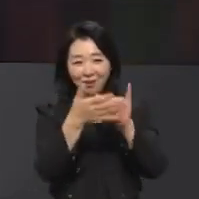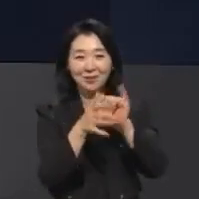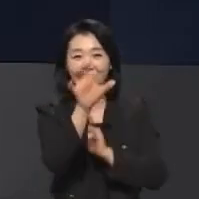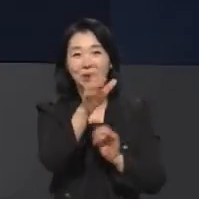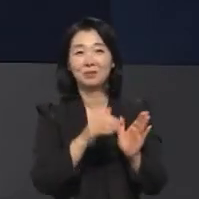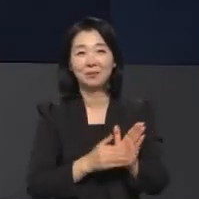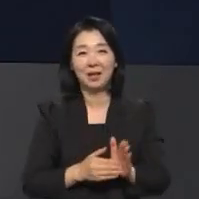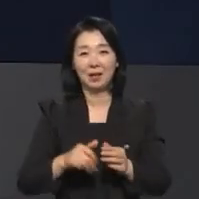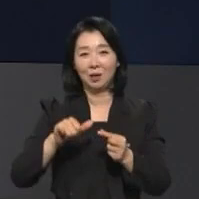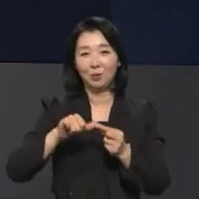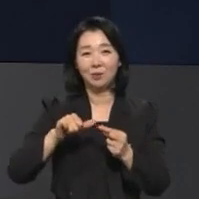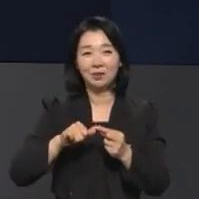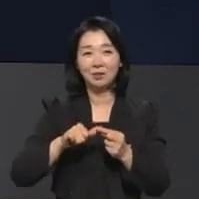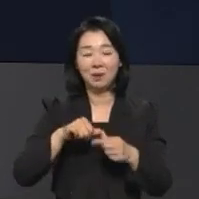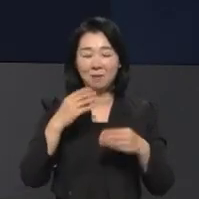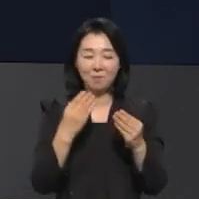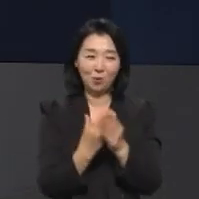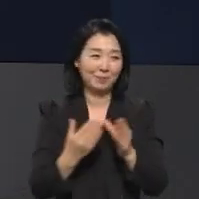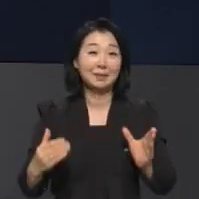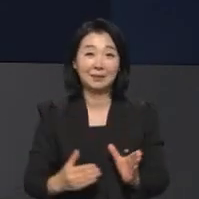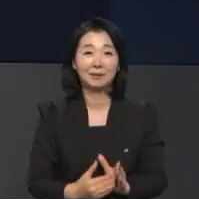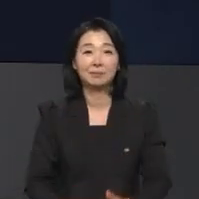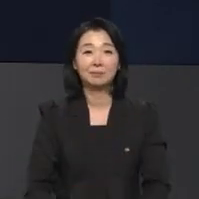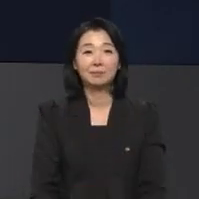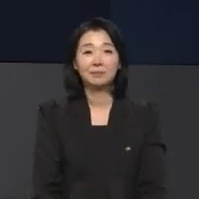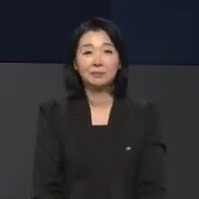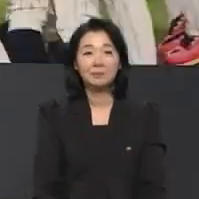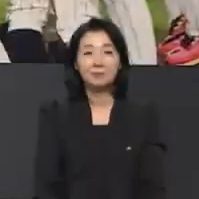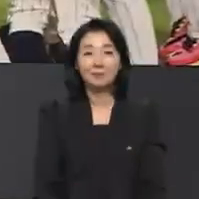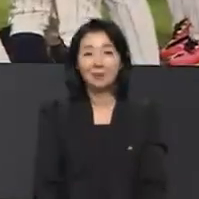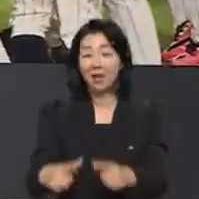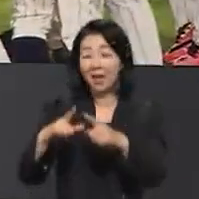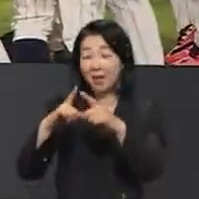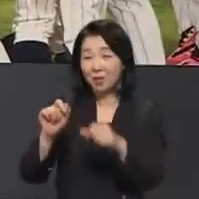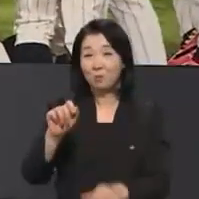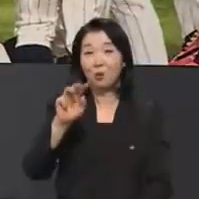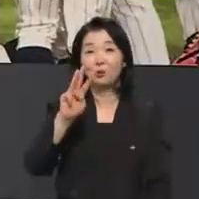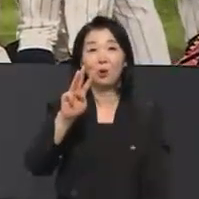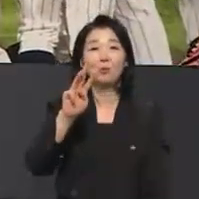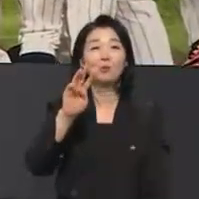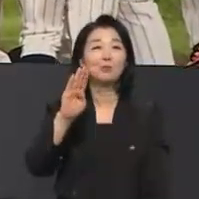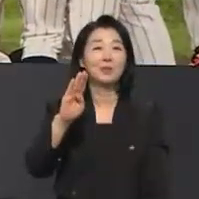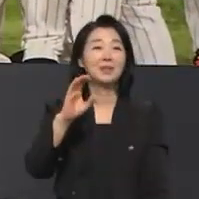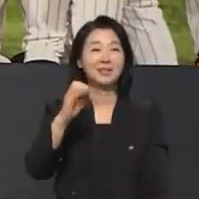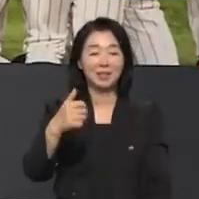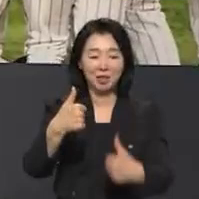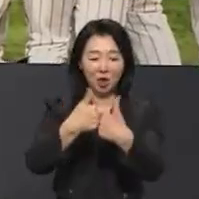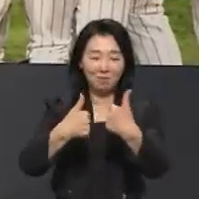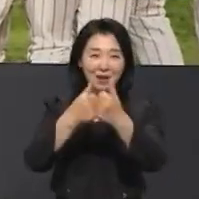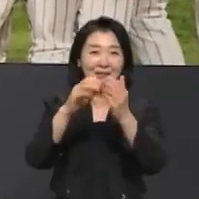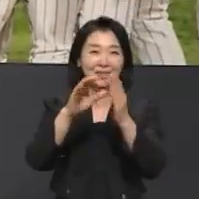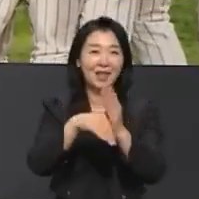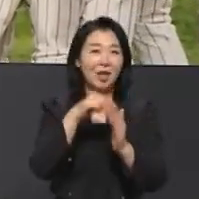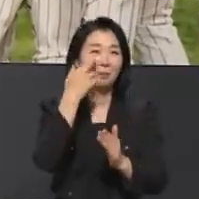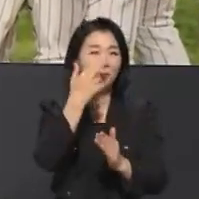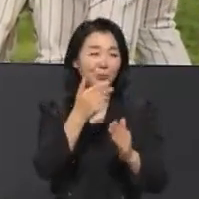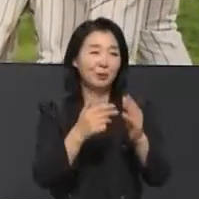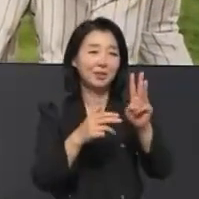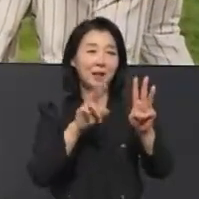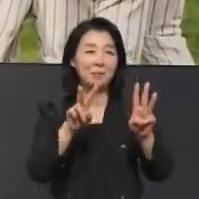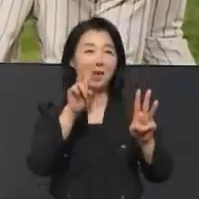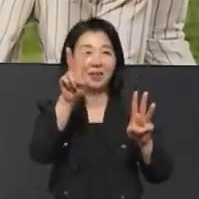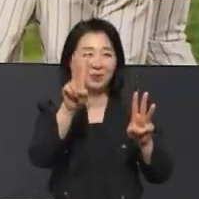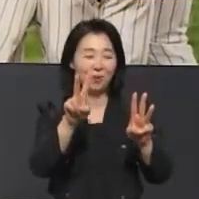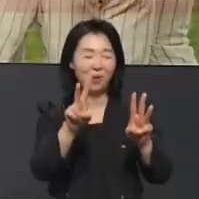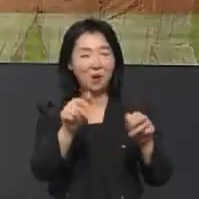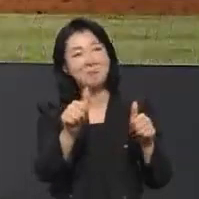오늘의 마지막 픽은 퍼펙트 엔딩으로 잡았습니다. 일본이 WBC 결승전에서 미국을 3대2로 누르고 세 번째